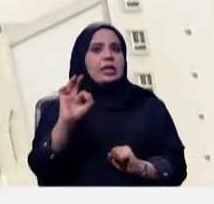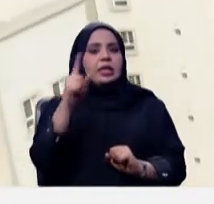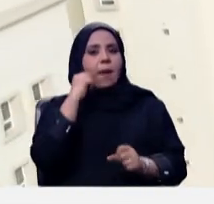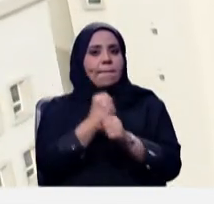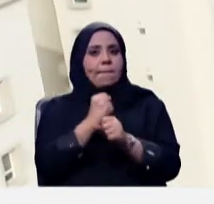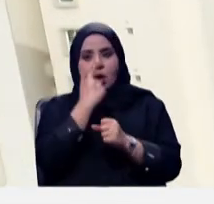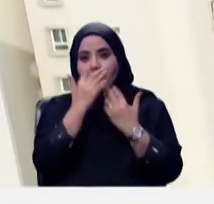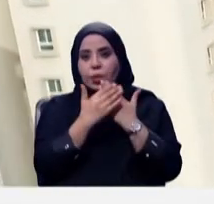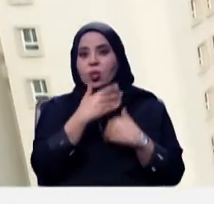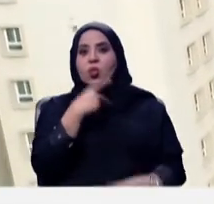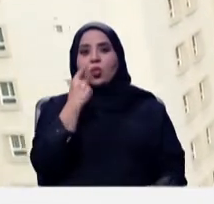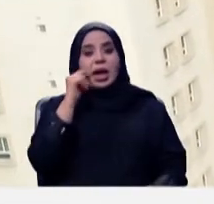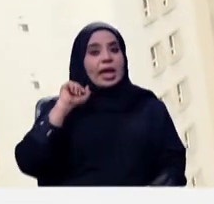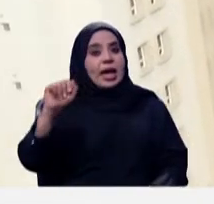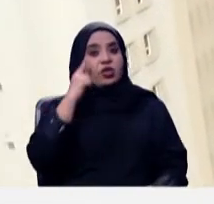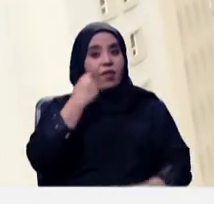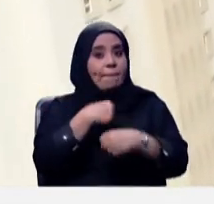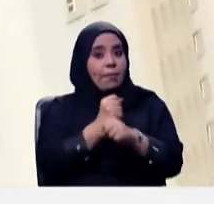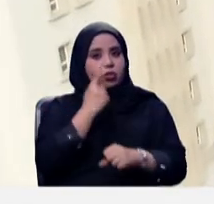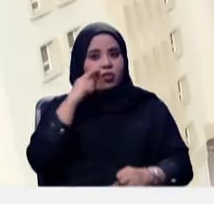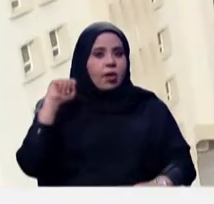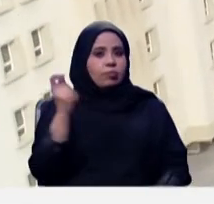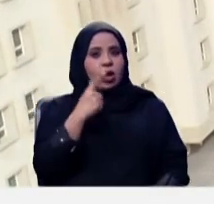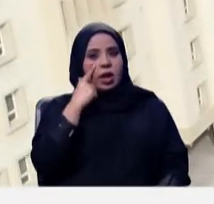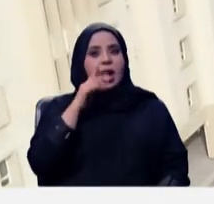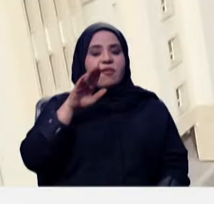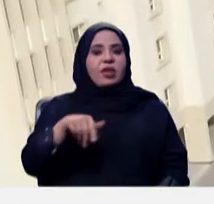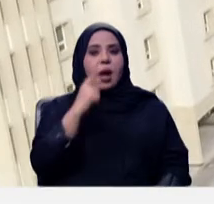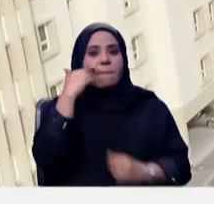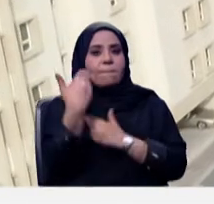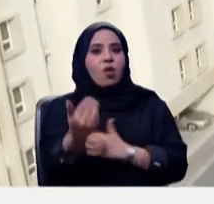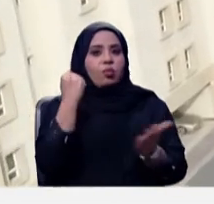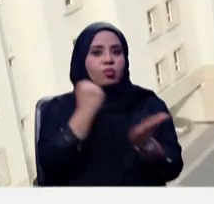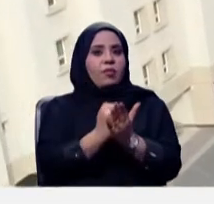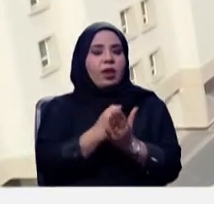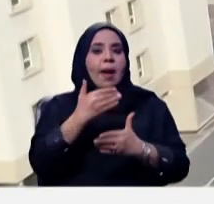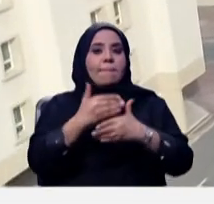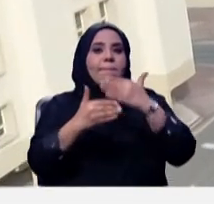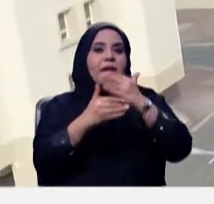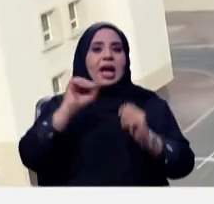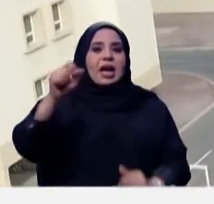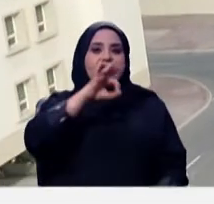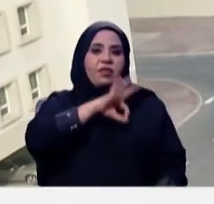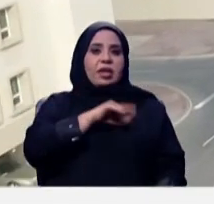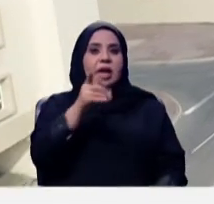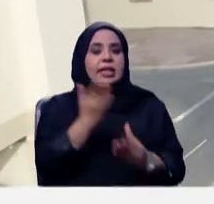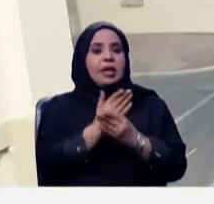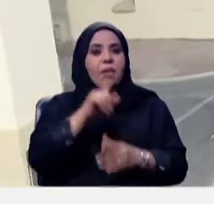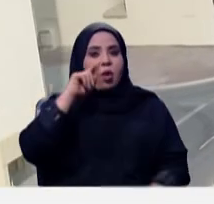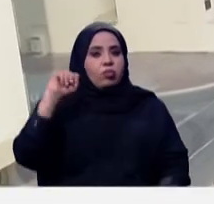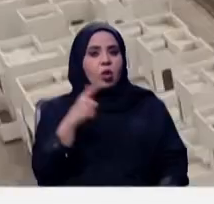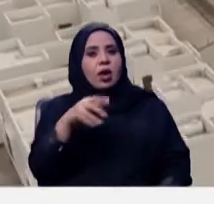خاصة مع قيام البلديات بمباشرة صرف رخص البناء للمنتفعين، وهي الخطوة التي أضفت مرونة